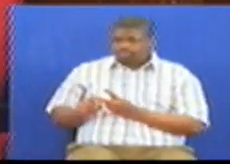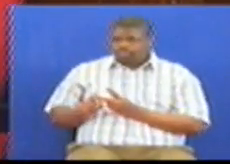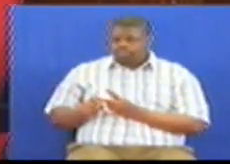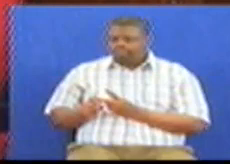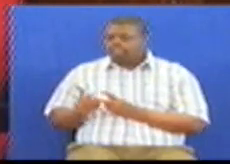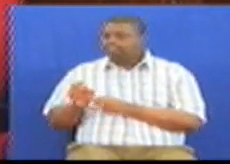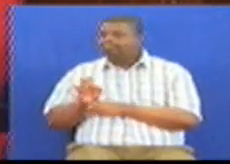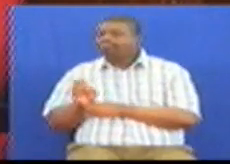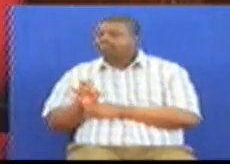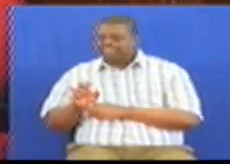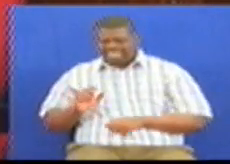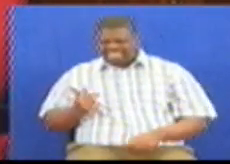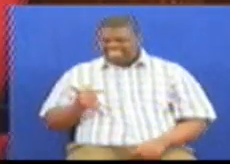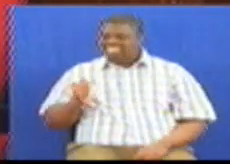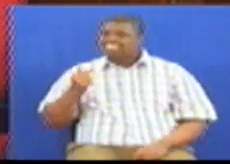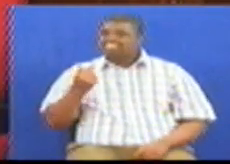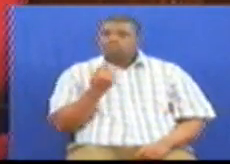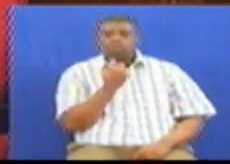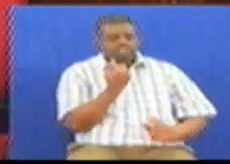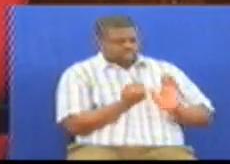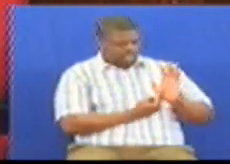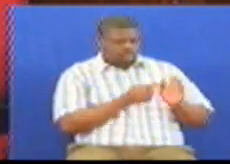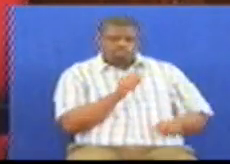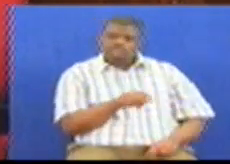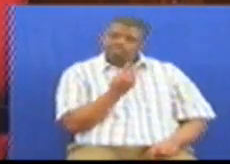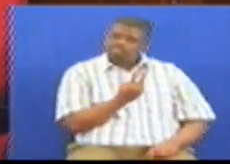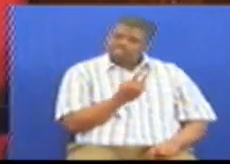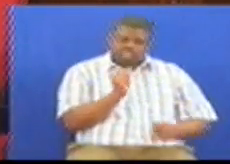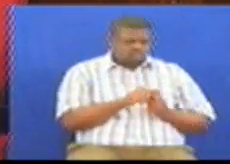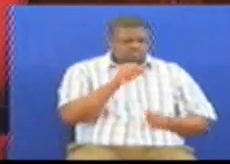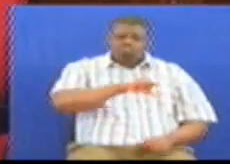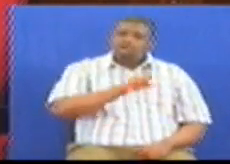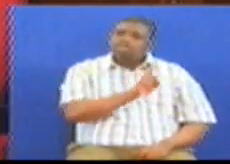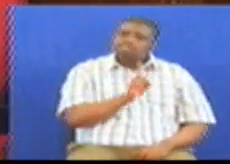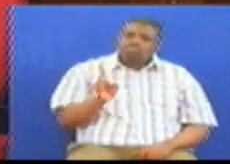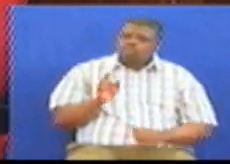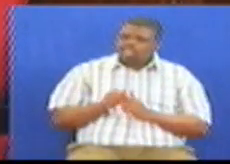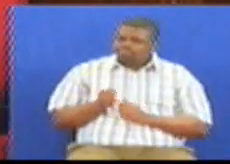Kusimamia trilioni 6.2 sio jambo la mzaha wala sio jambo dogo.